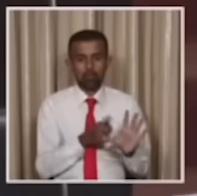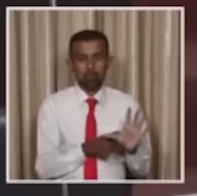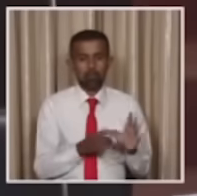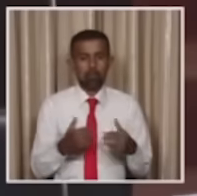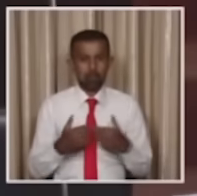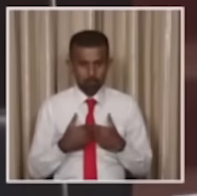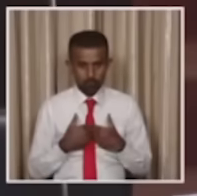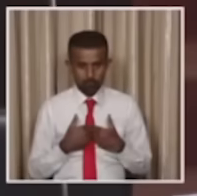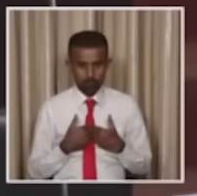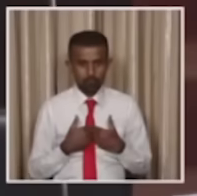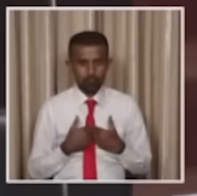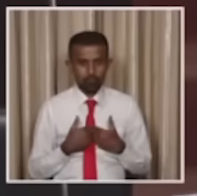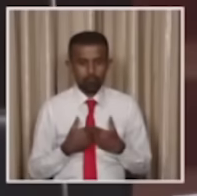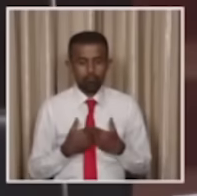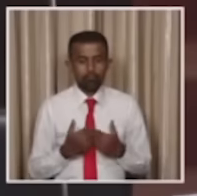අපි